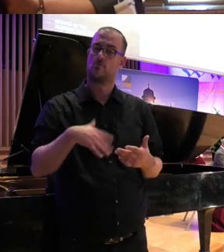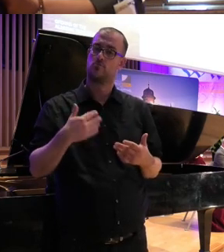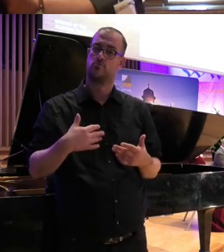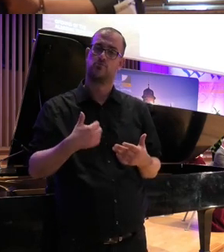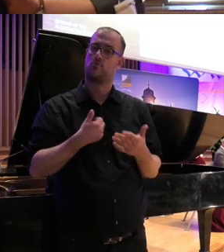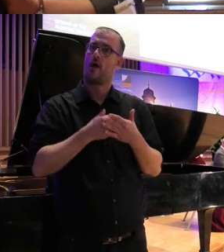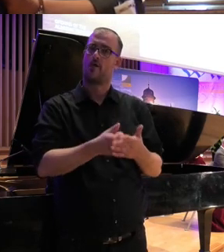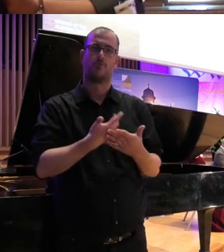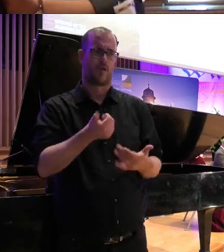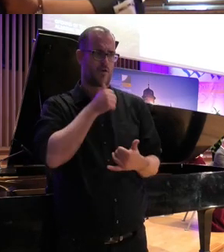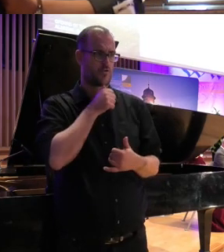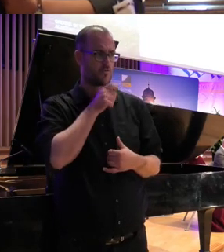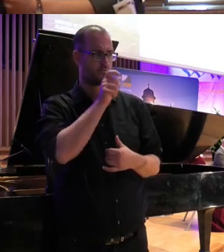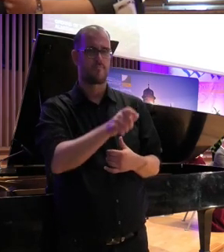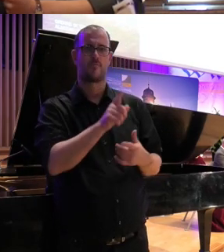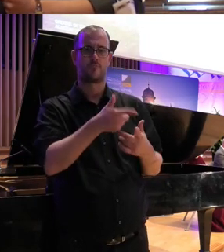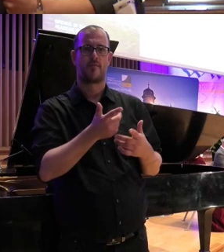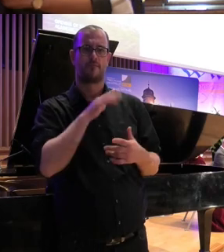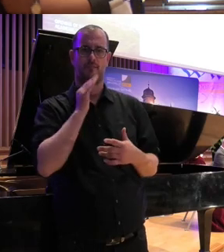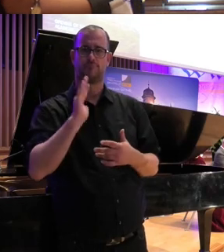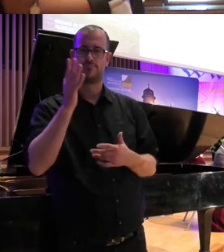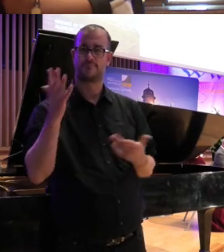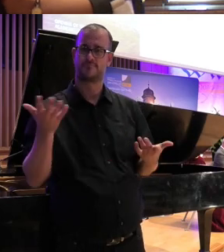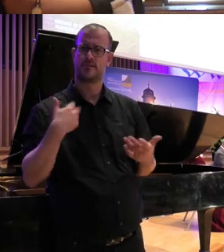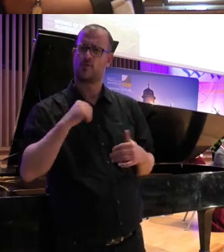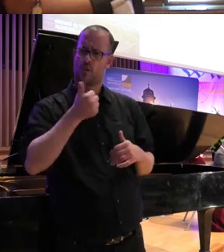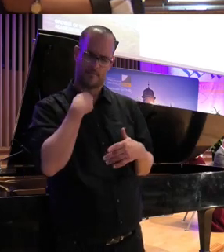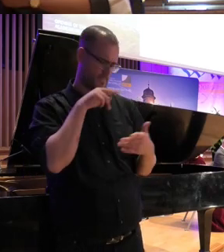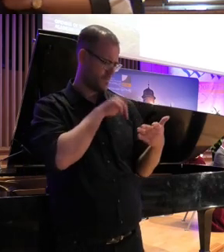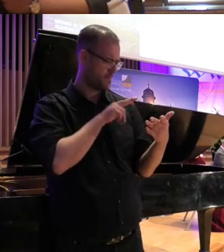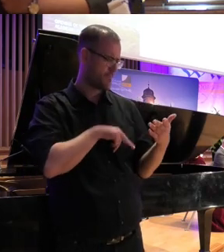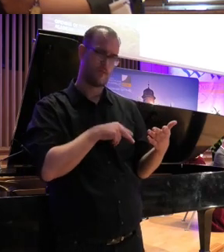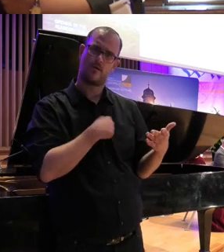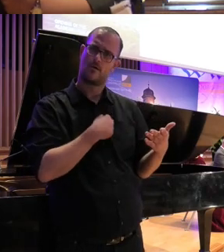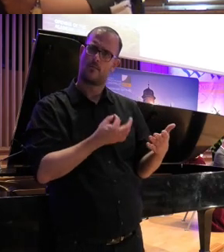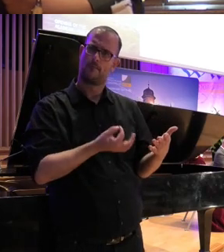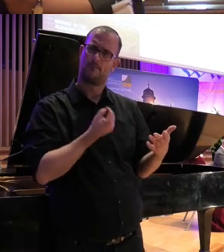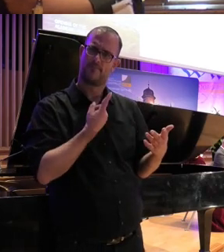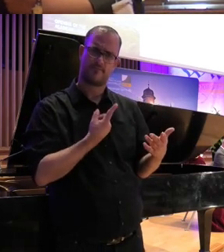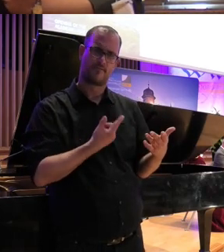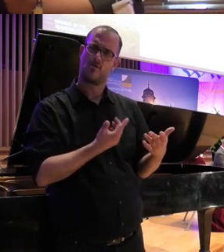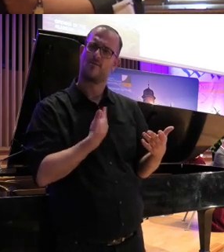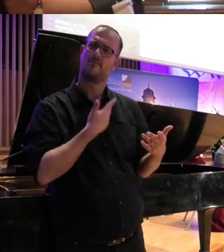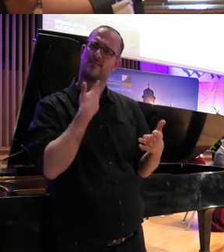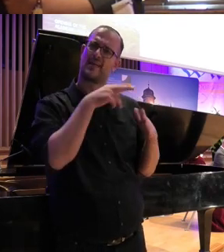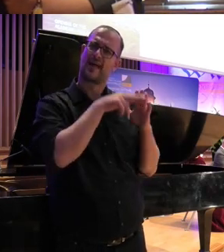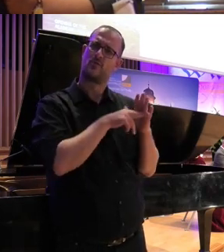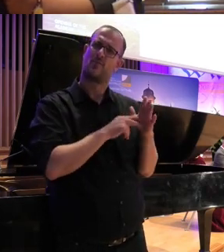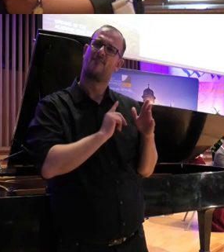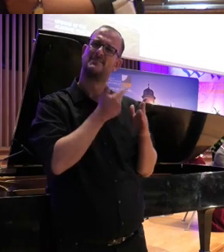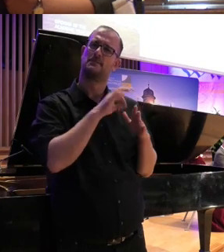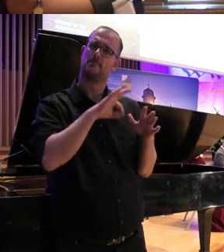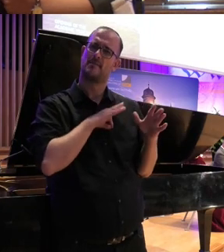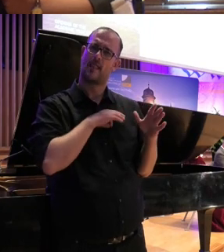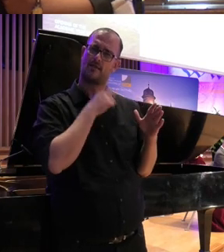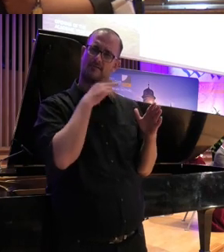Errungenschaften, die Sie da in so jungem Alter erreicht haben. Ich habe da aber nochmal nachgelesen und war da ganz überrascht, wenn man sich die Regularien der Fields-Medaille anschaut, ist